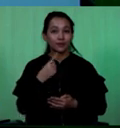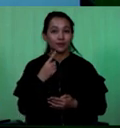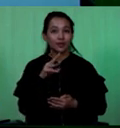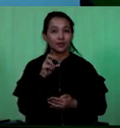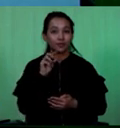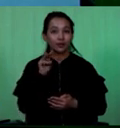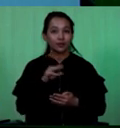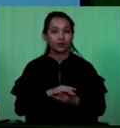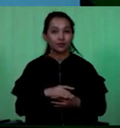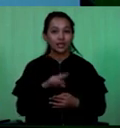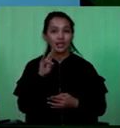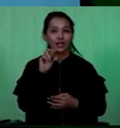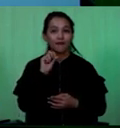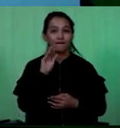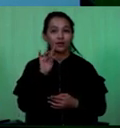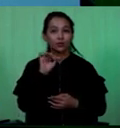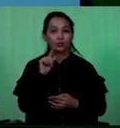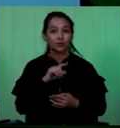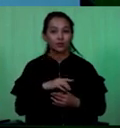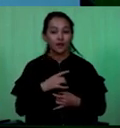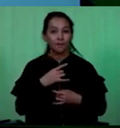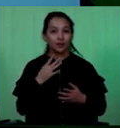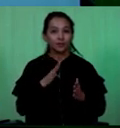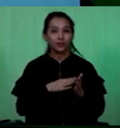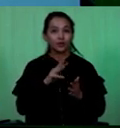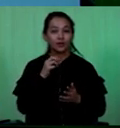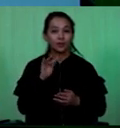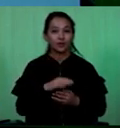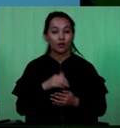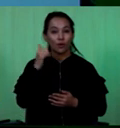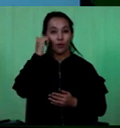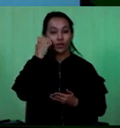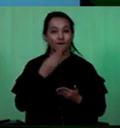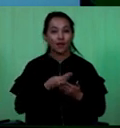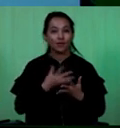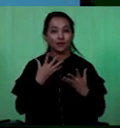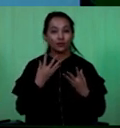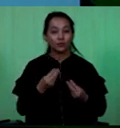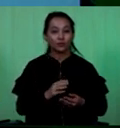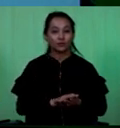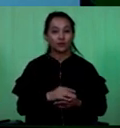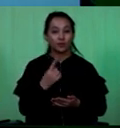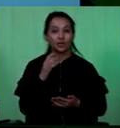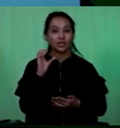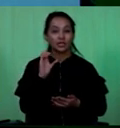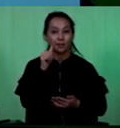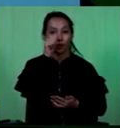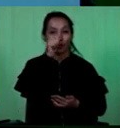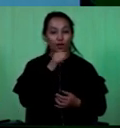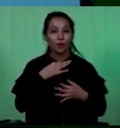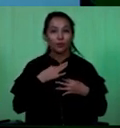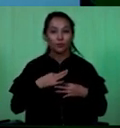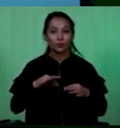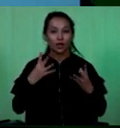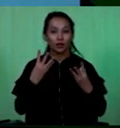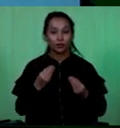21-mart Navruz bayrami. 9-may xotira va qadrlash kuni. 1-sentyabr